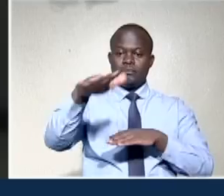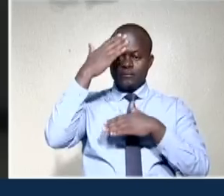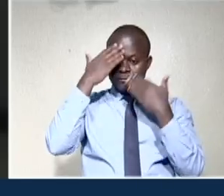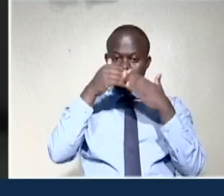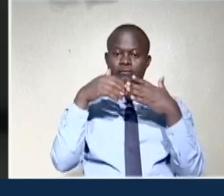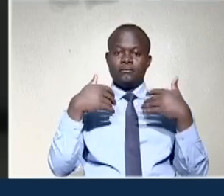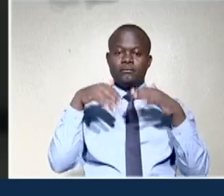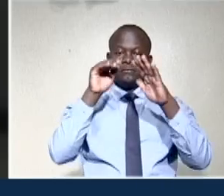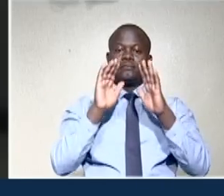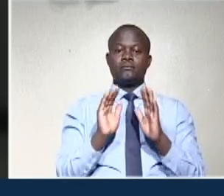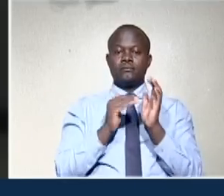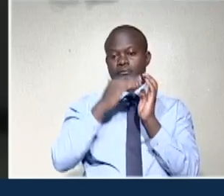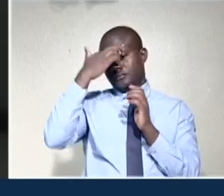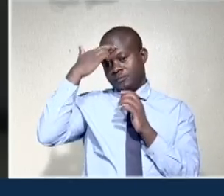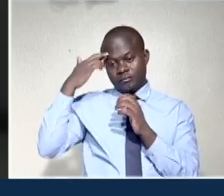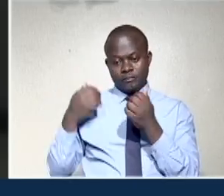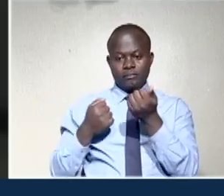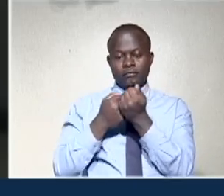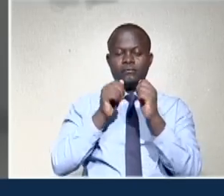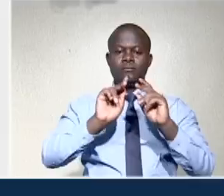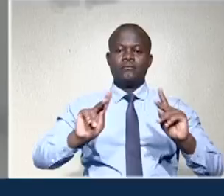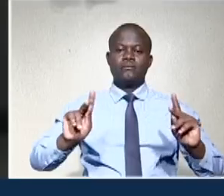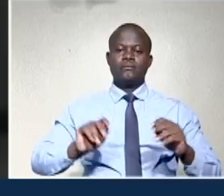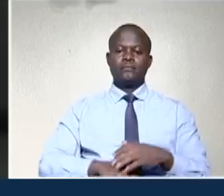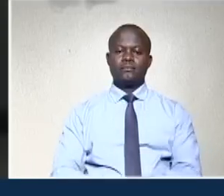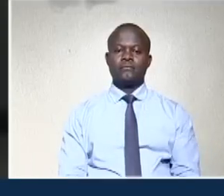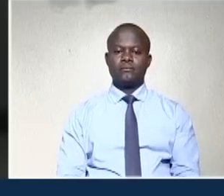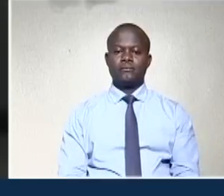ari ntagereranywa, ari nayo mpamvu dushyigikiye amahoro.